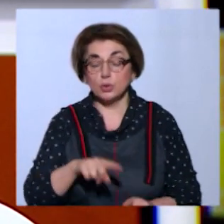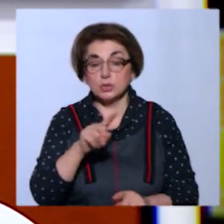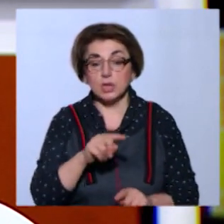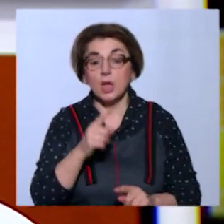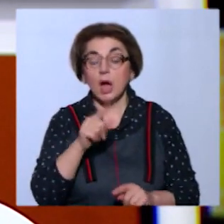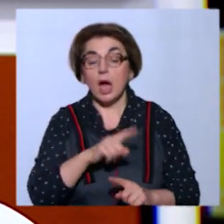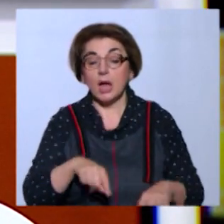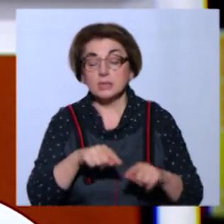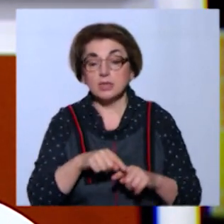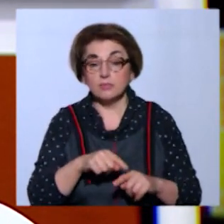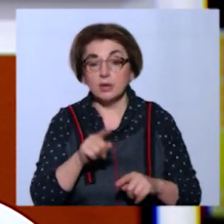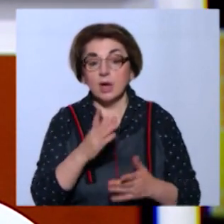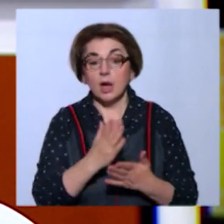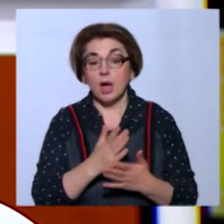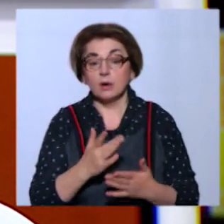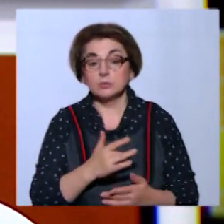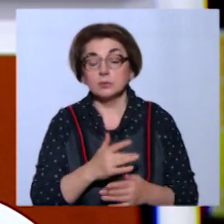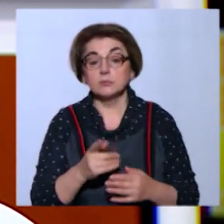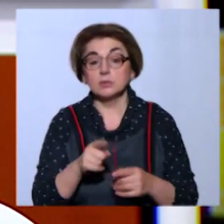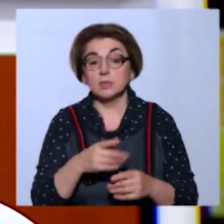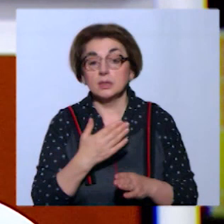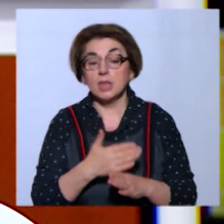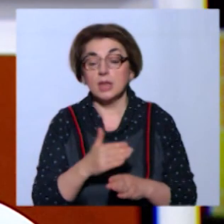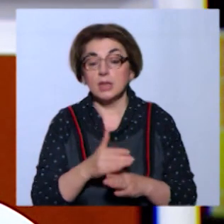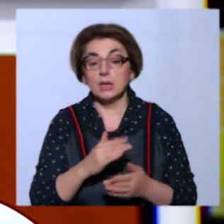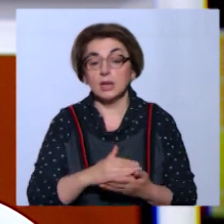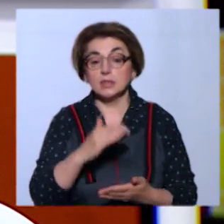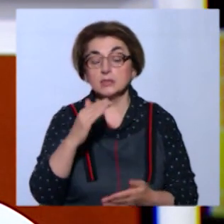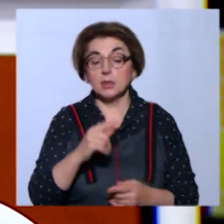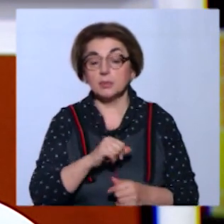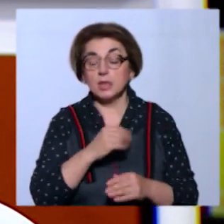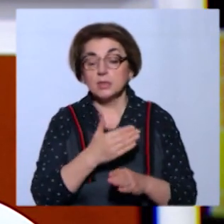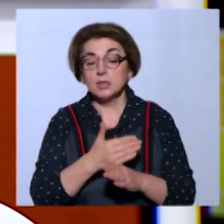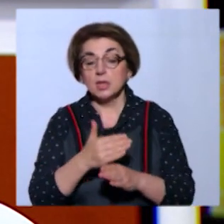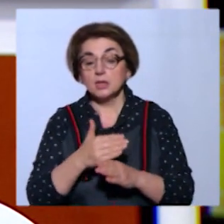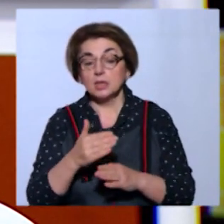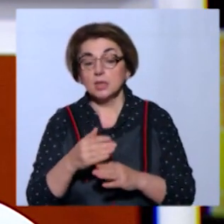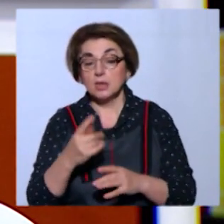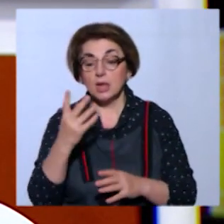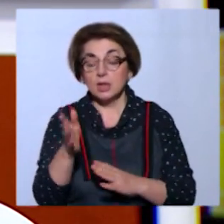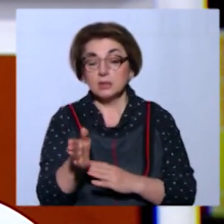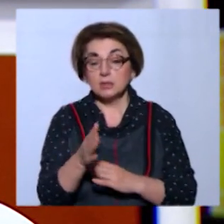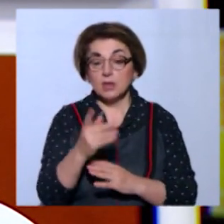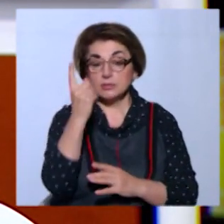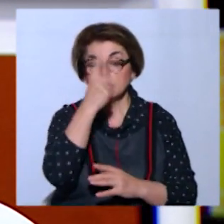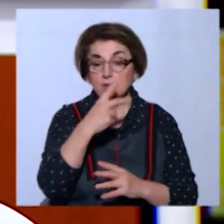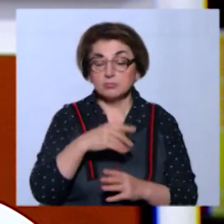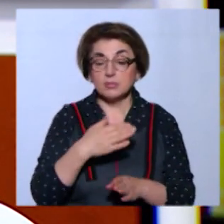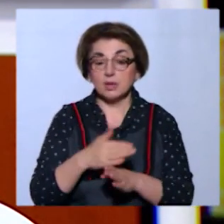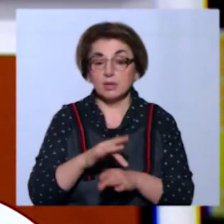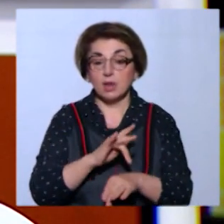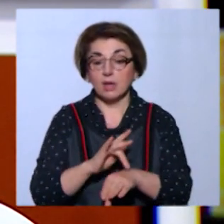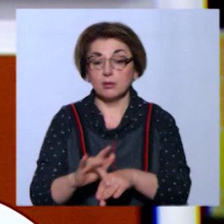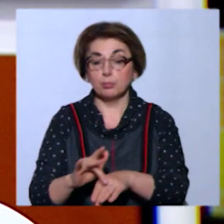განმავლობაში თავკომბალა იზრდება, ნელ-ნელა კარგავს თევზების კლასისთვის დამახასიათებელ ნიშანთვისებებს და